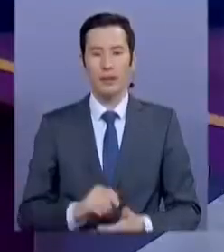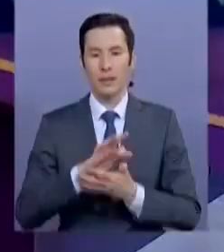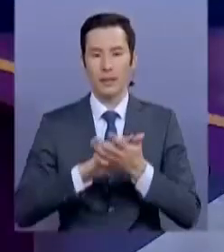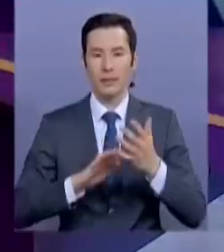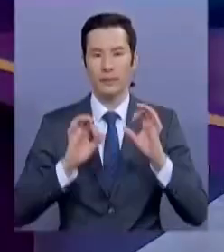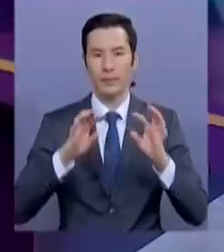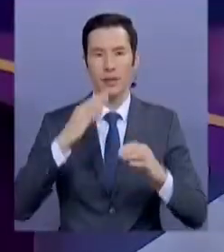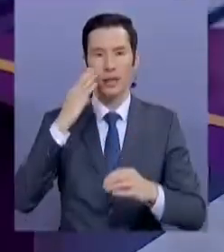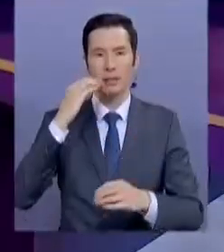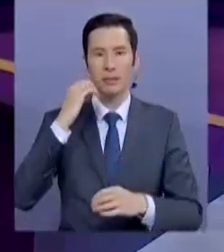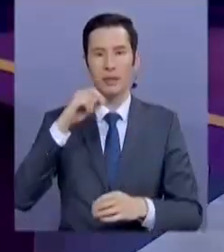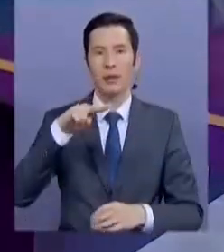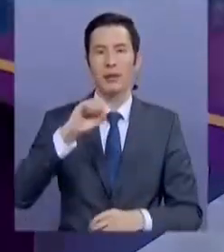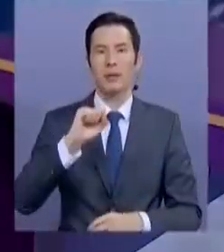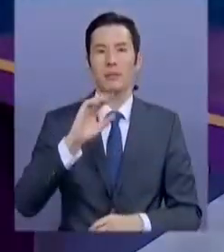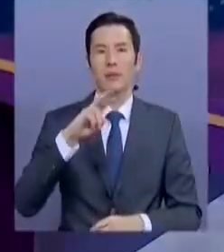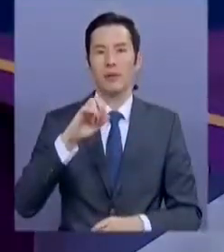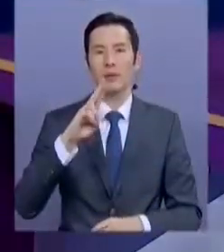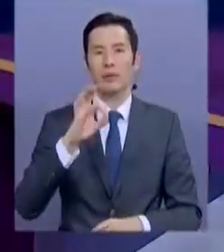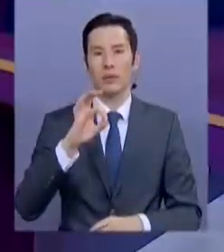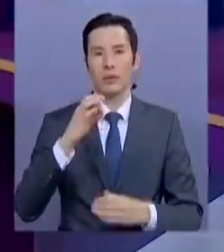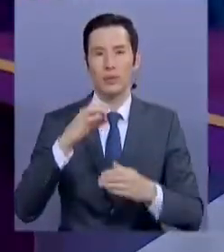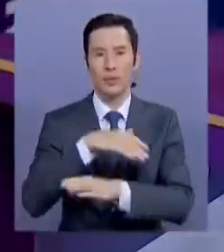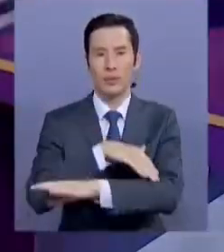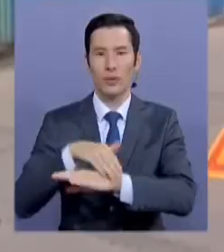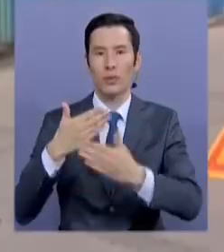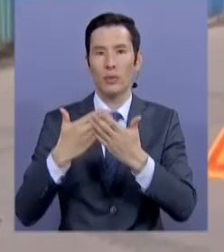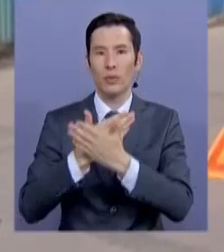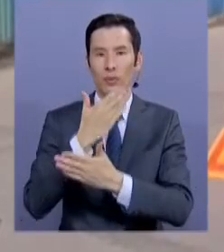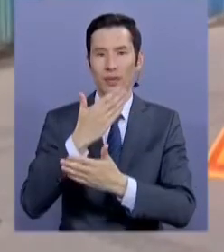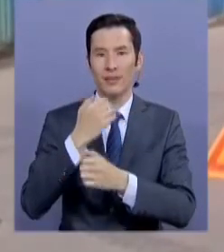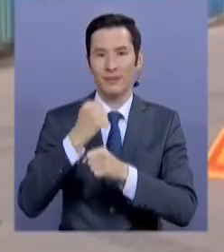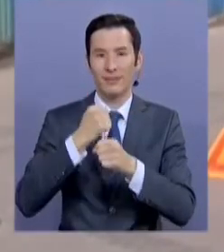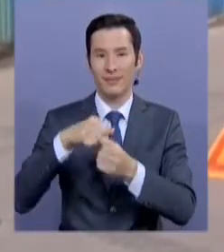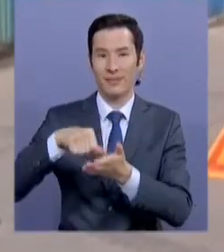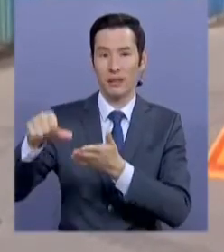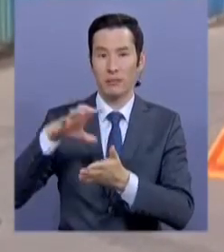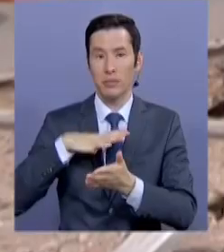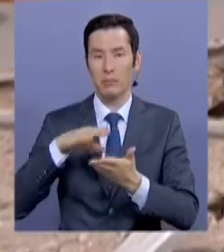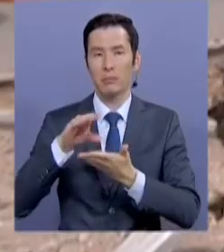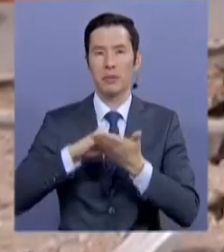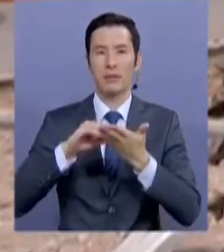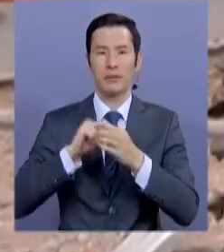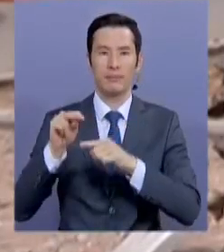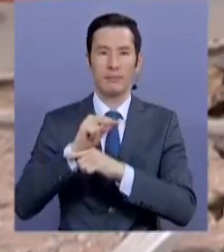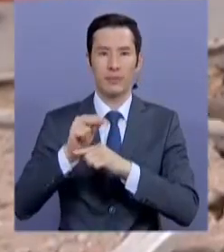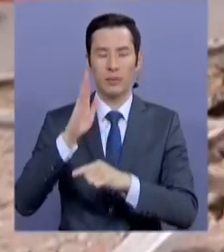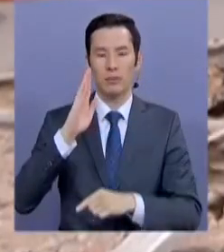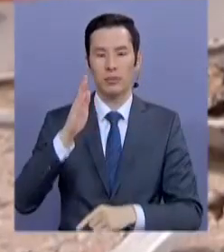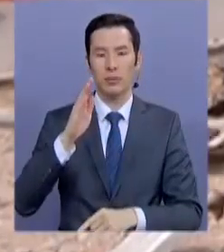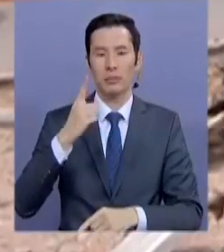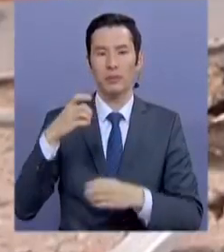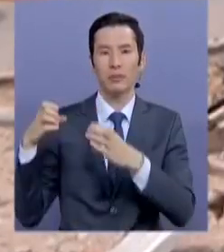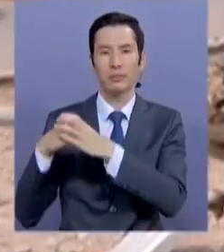Жалғастырамыз. Алматының Павленко көшесінде жаңа төселген тротуар қайта жөнделетін болды. Мердігер компания бүгін жүргіншілер жолындағы